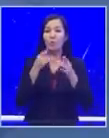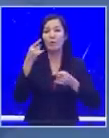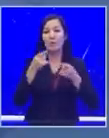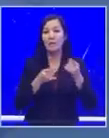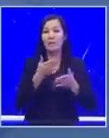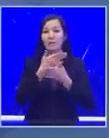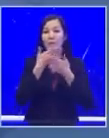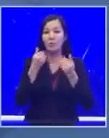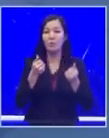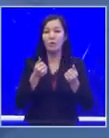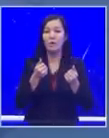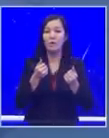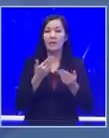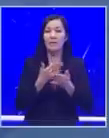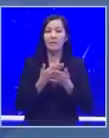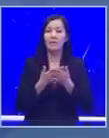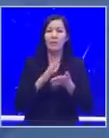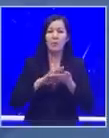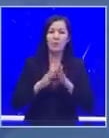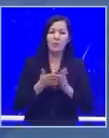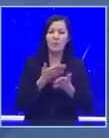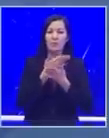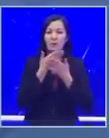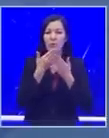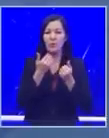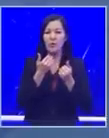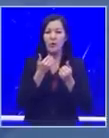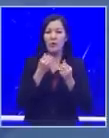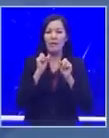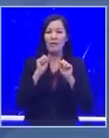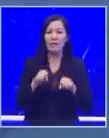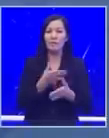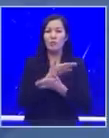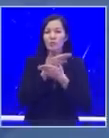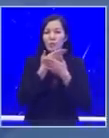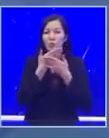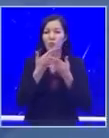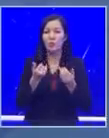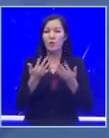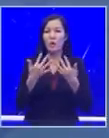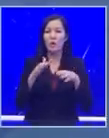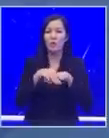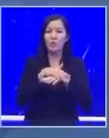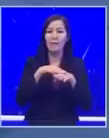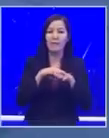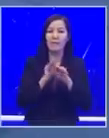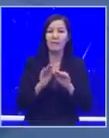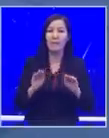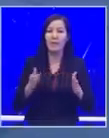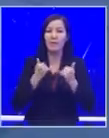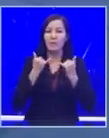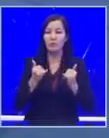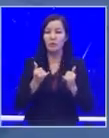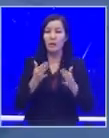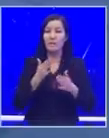теледидары жоқ, шықандай жаңағы интернет желісіне қосылмаған елді мекендердегі тұратын балалар үшін